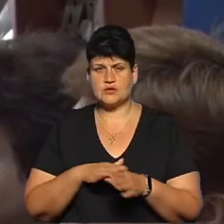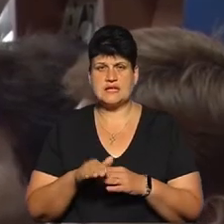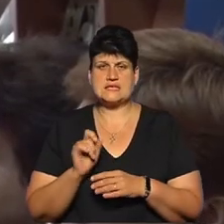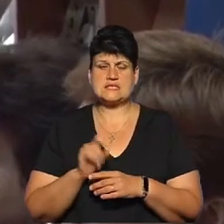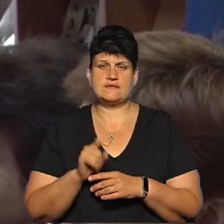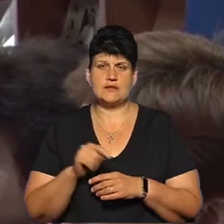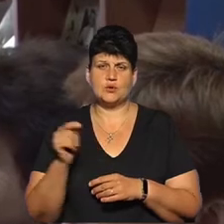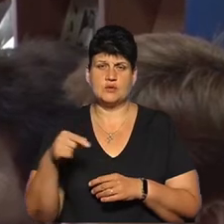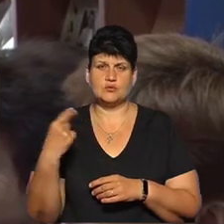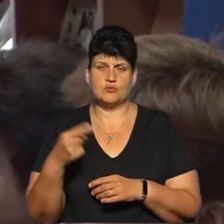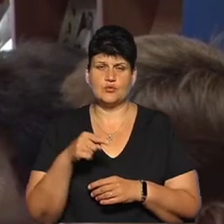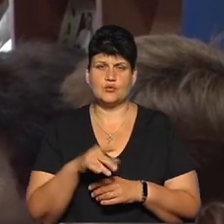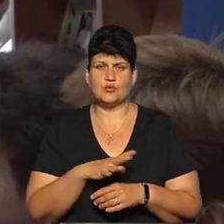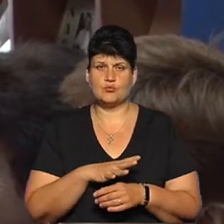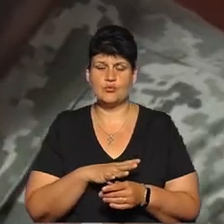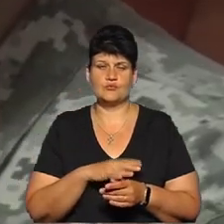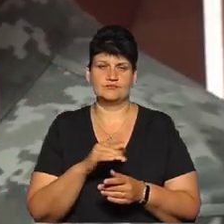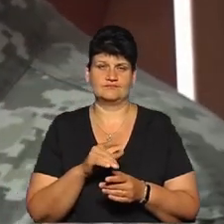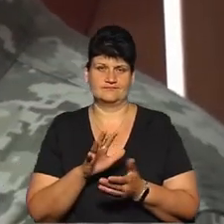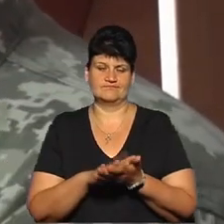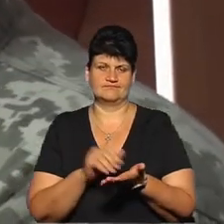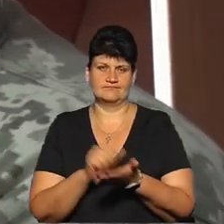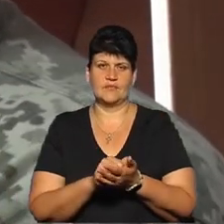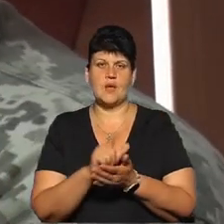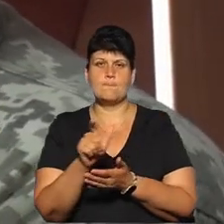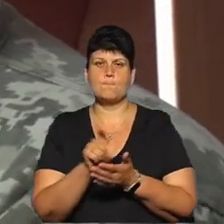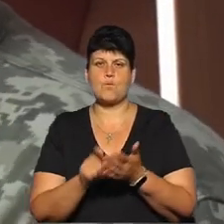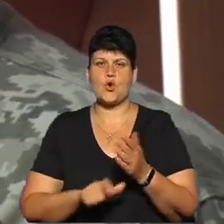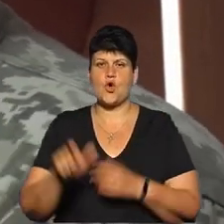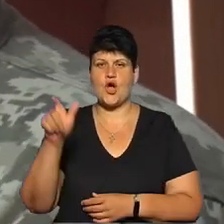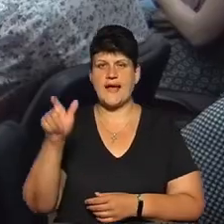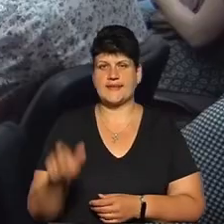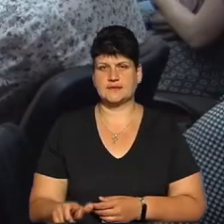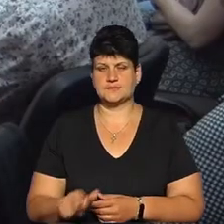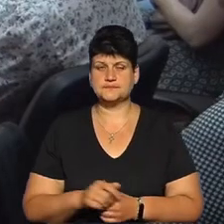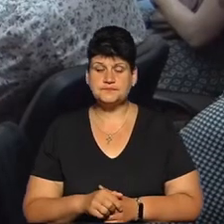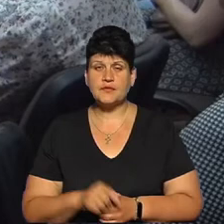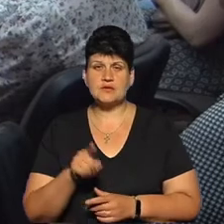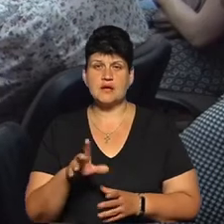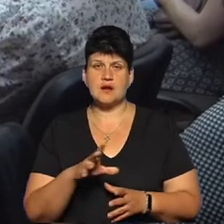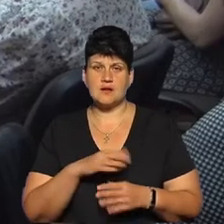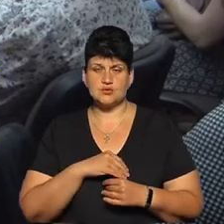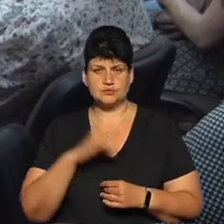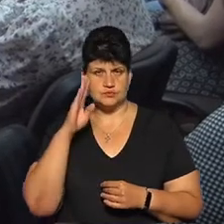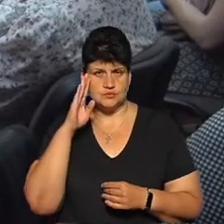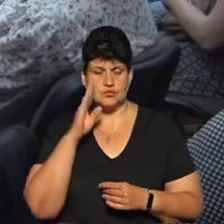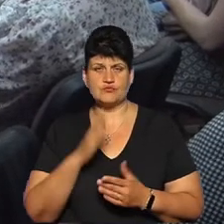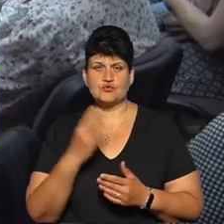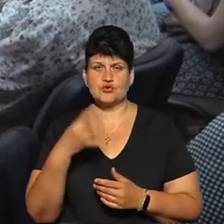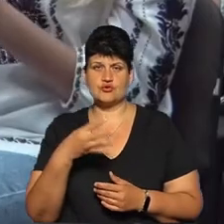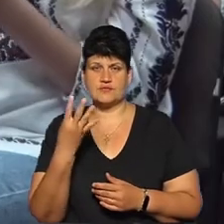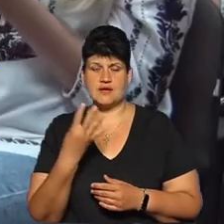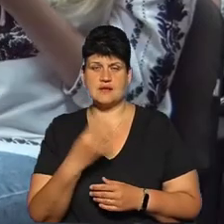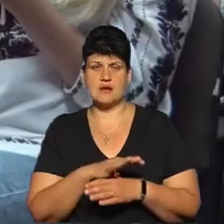був позивний поет, розповідає бойовий побратим Назара Іван Ожуганич. Вони разом служили в 44-й артилерійській